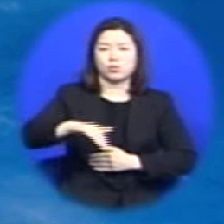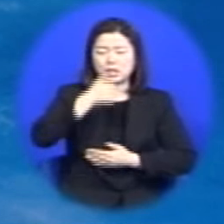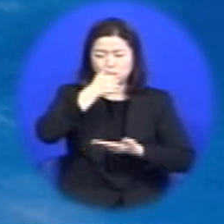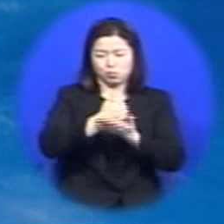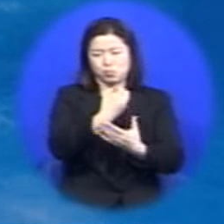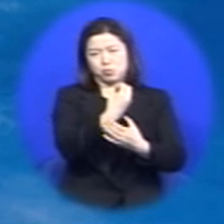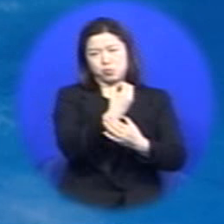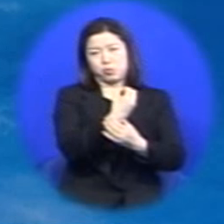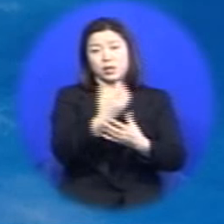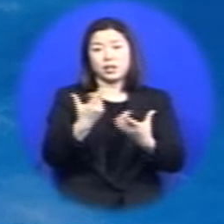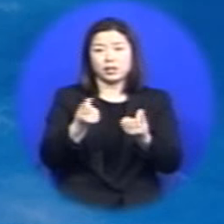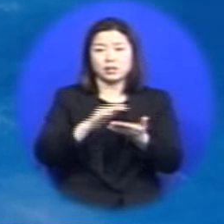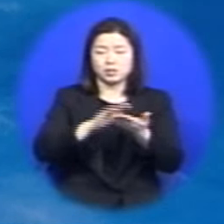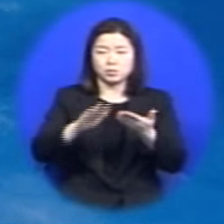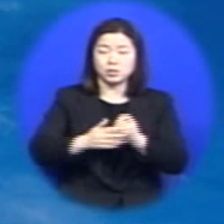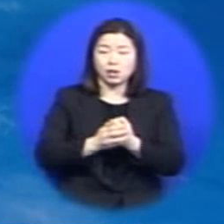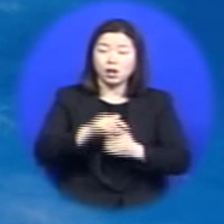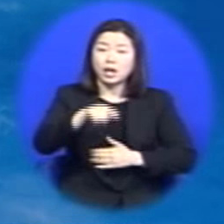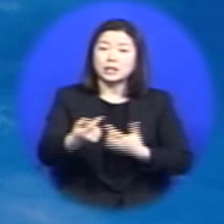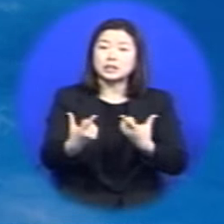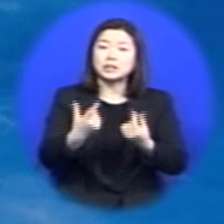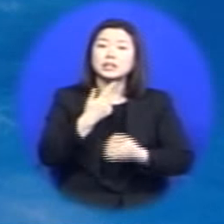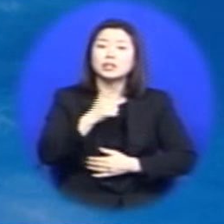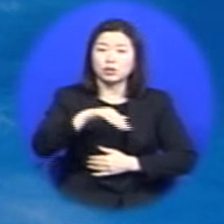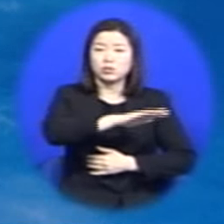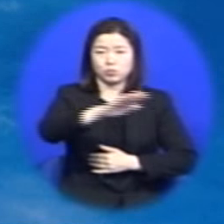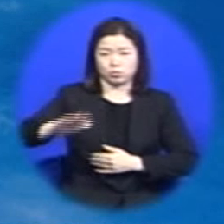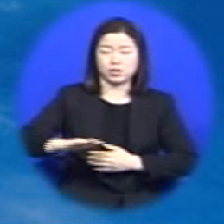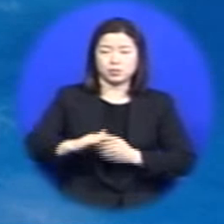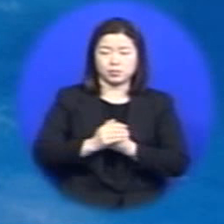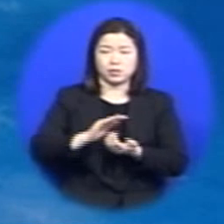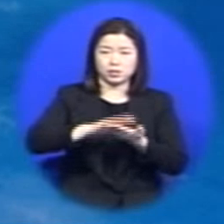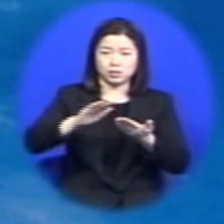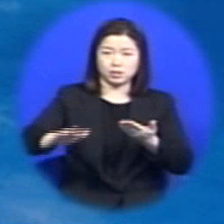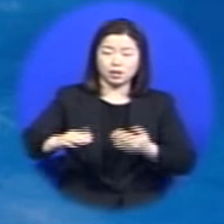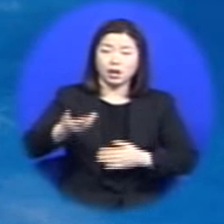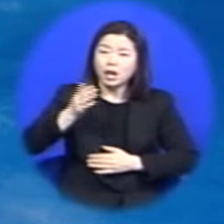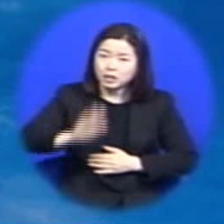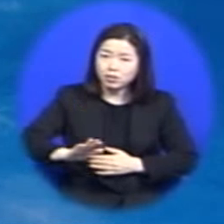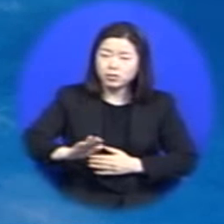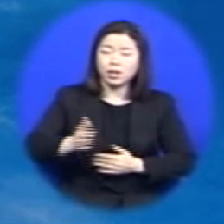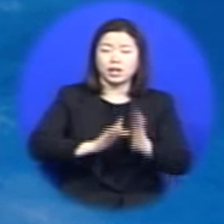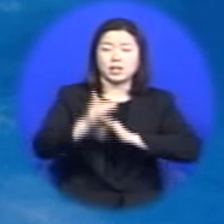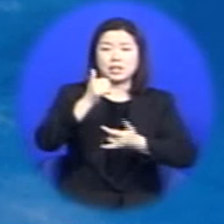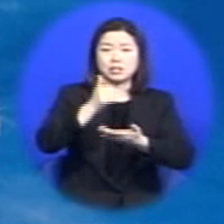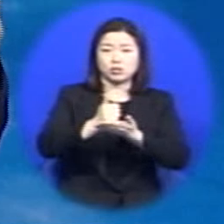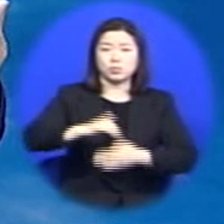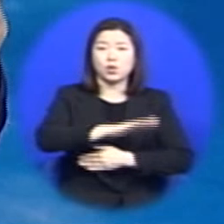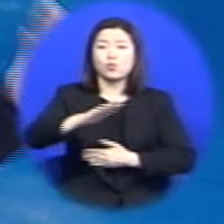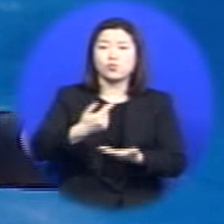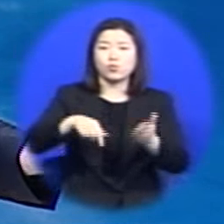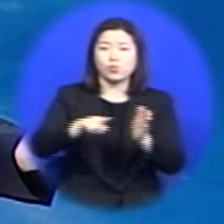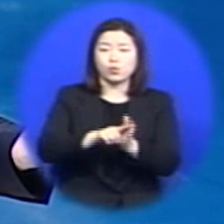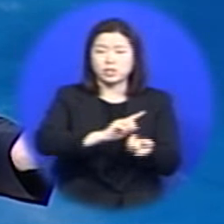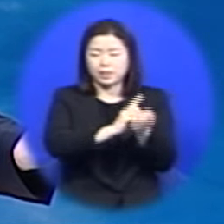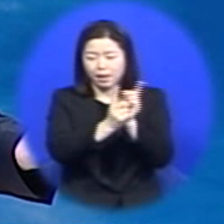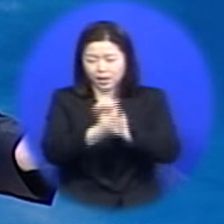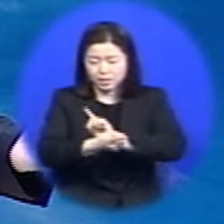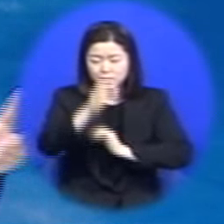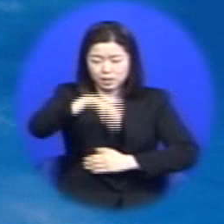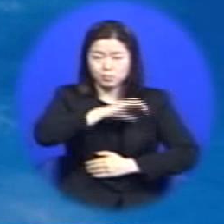덩어리였습니다. 그랬던 사람이 우리입니다. 그런데 예수님께서 우리를 위해서 대신 십자가에